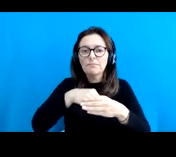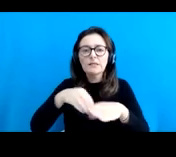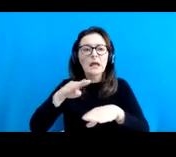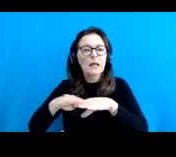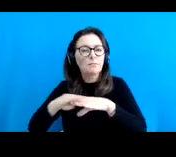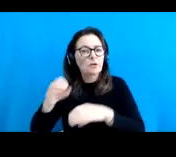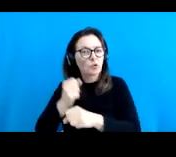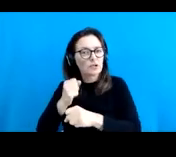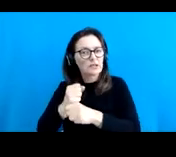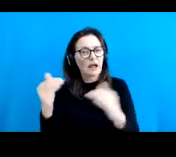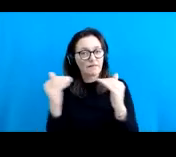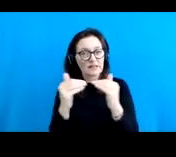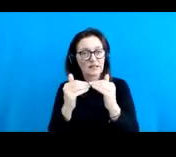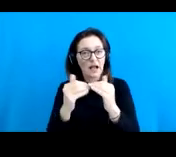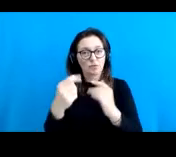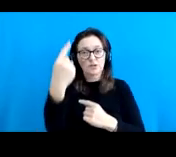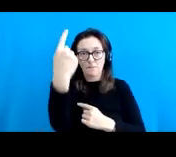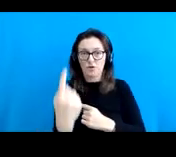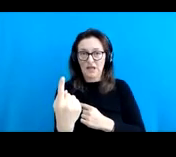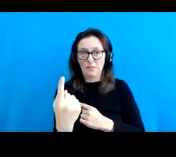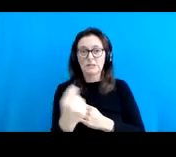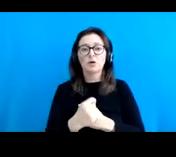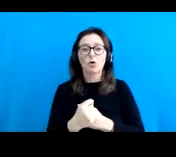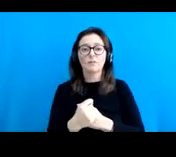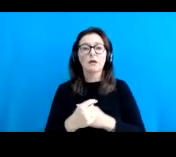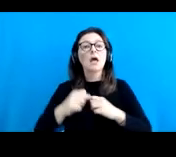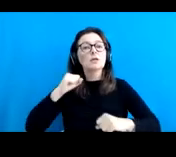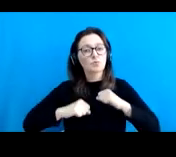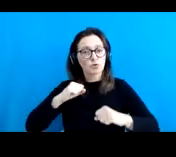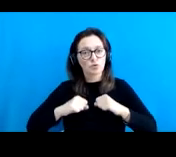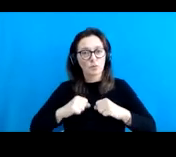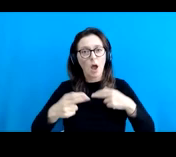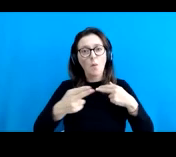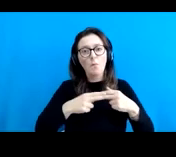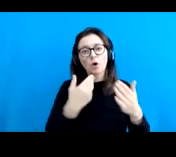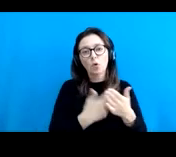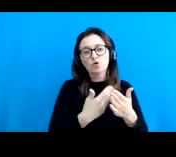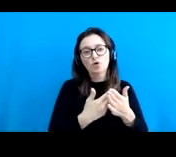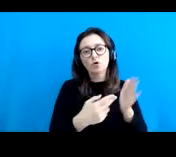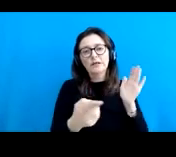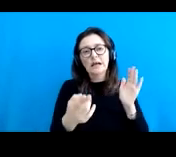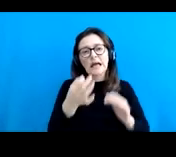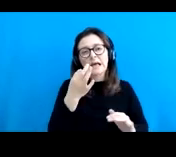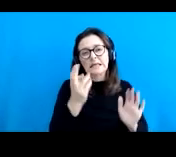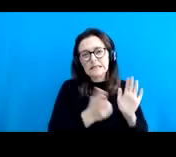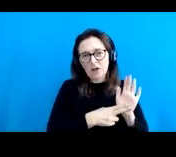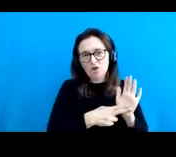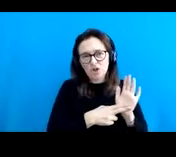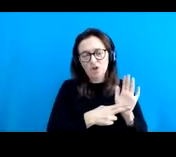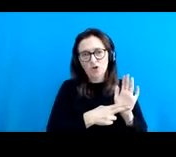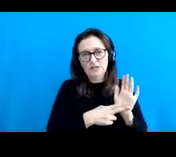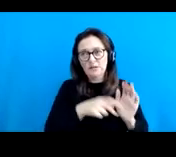s posameznikovimi zmožnostmi. Poleg osnovnih značilnosti funkcioniranja oseb z motnjami v duševnem